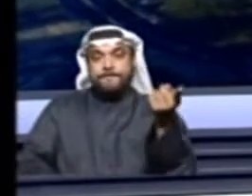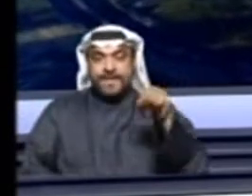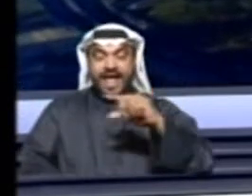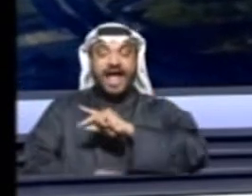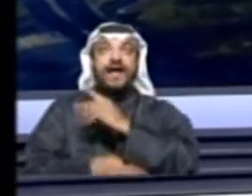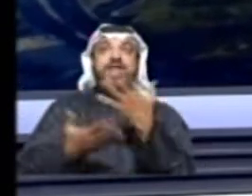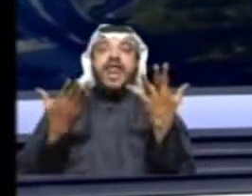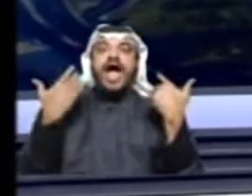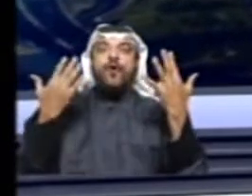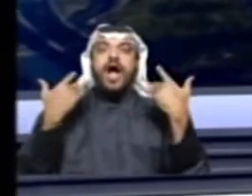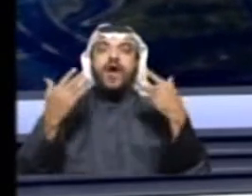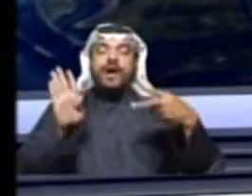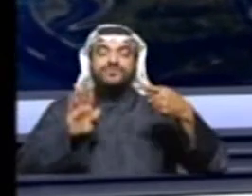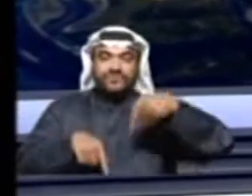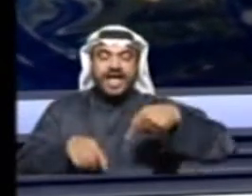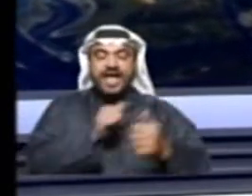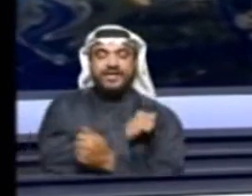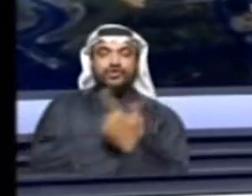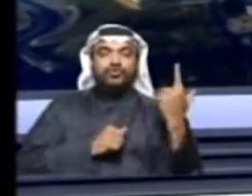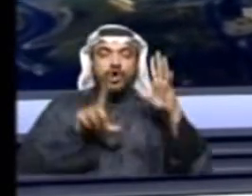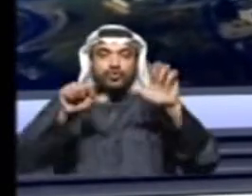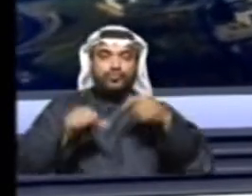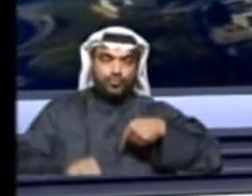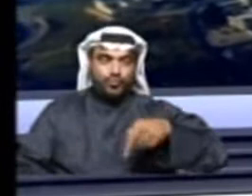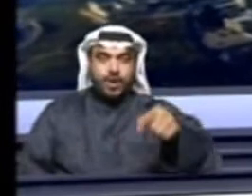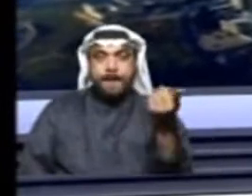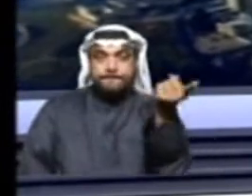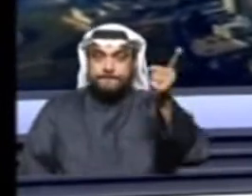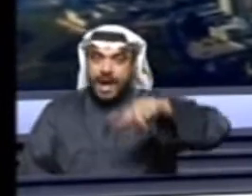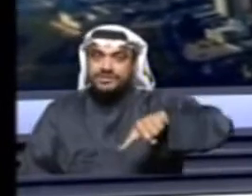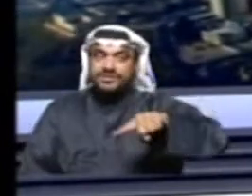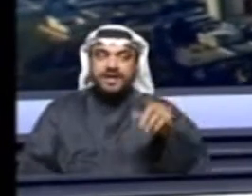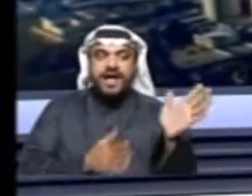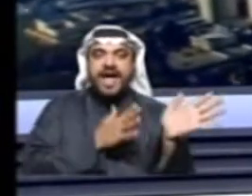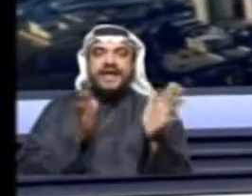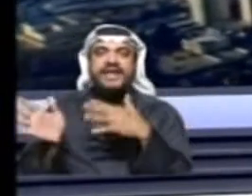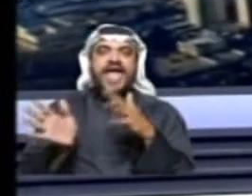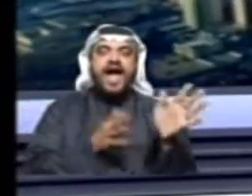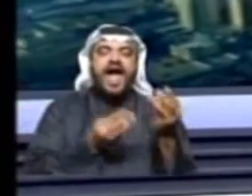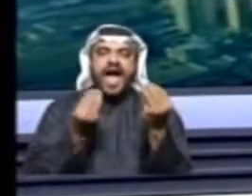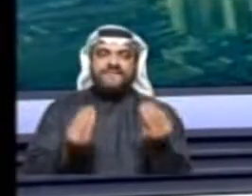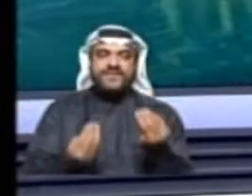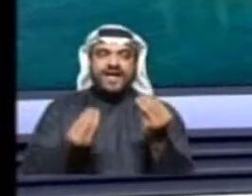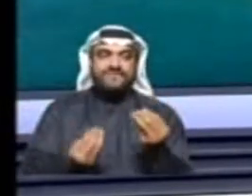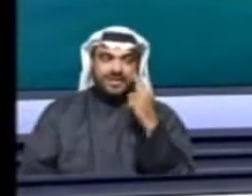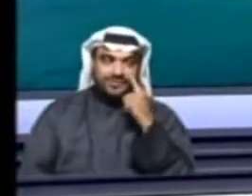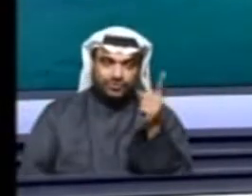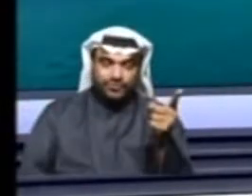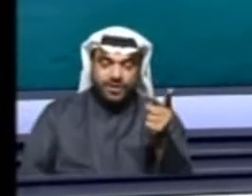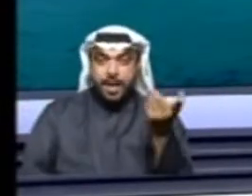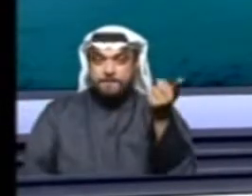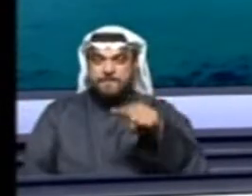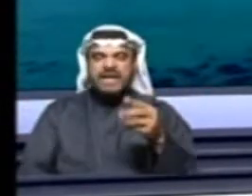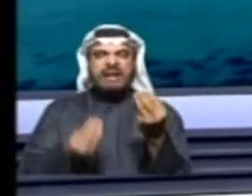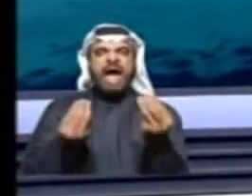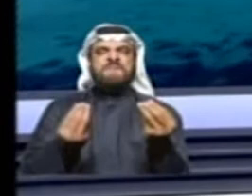مدينة الكويت خلال الخمس أيام المقبلة باشر راح تكون رياح شمالية غربية إلى متقلبة الاتجاه تصل سرعتها إلى 28